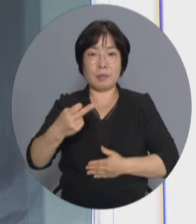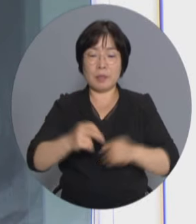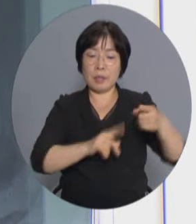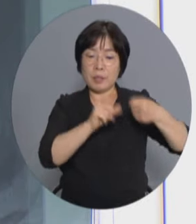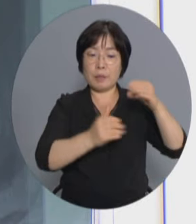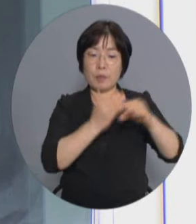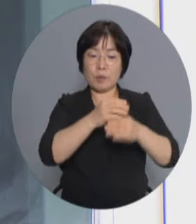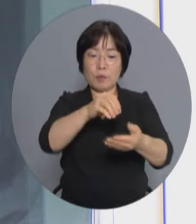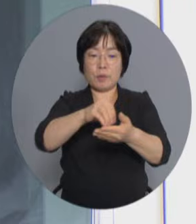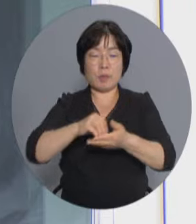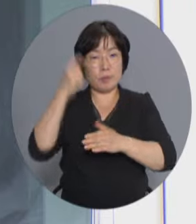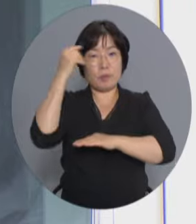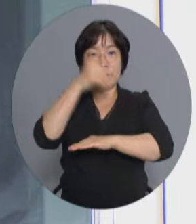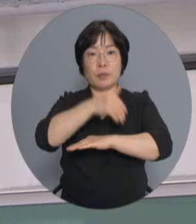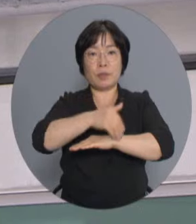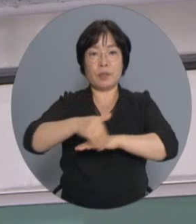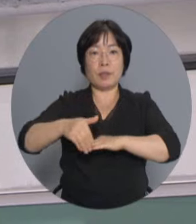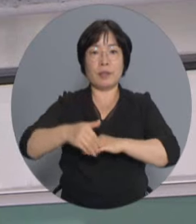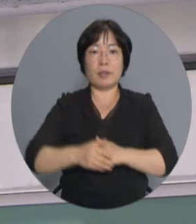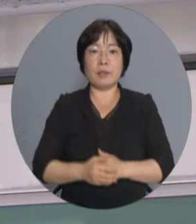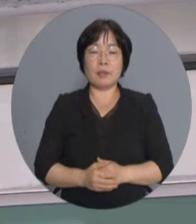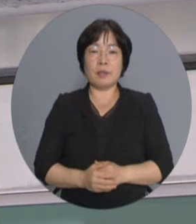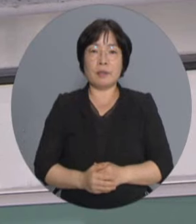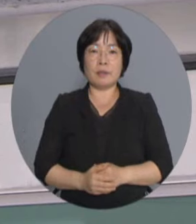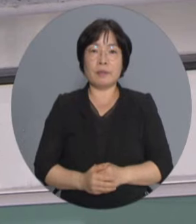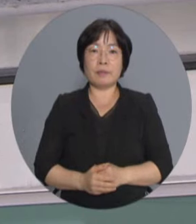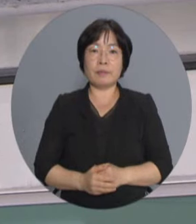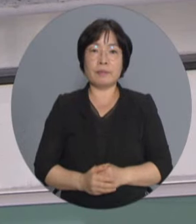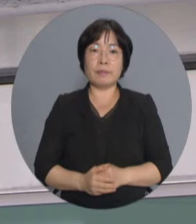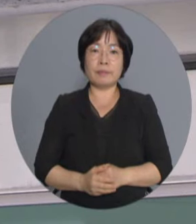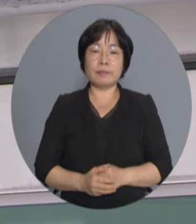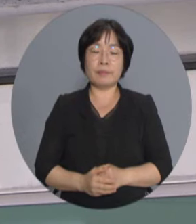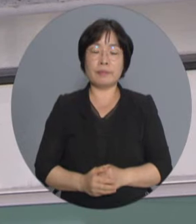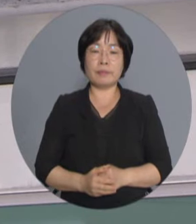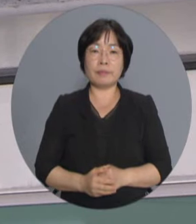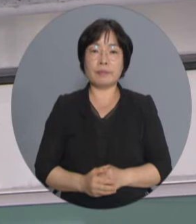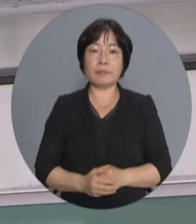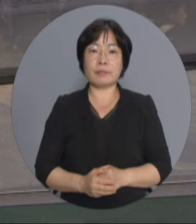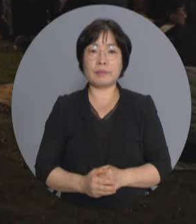달 안에 모집할 계획입니다. MBC 뉴스 김담입니다.